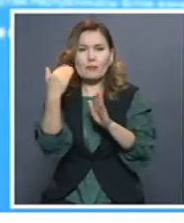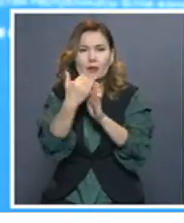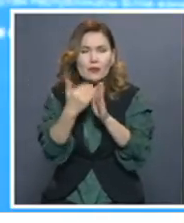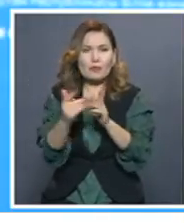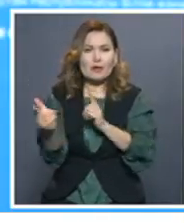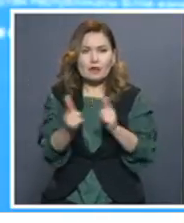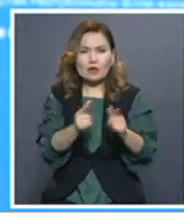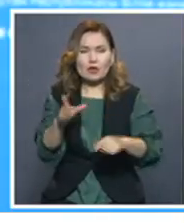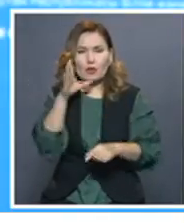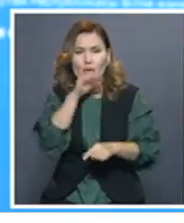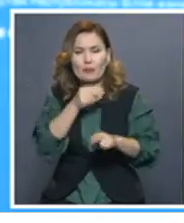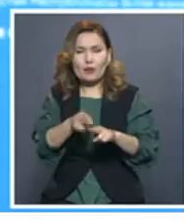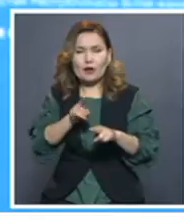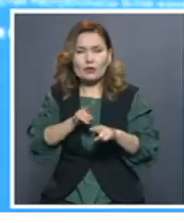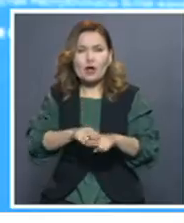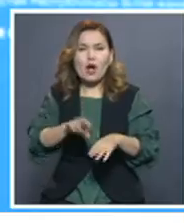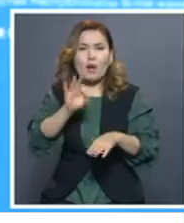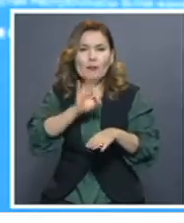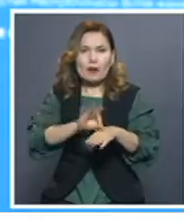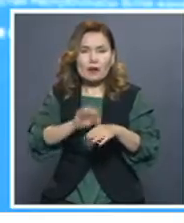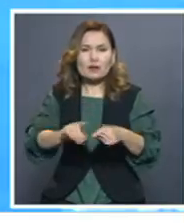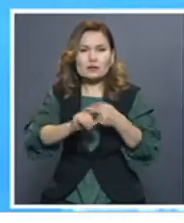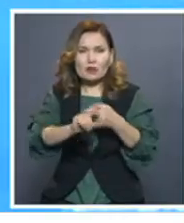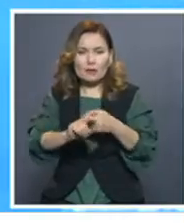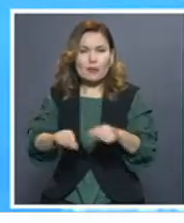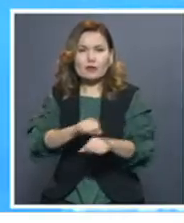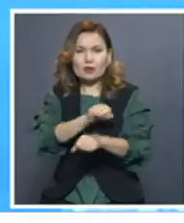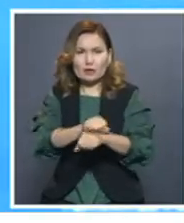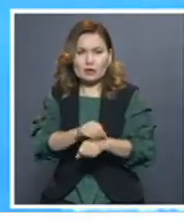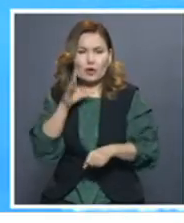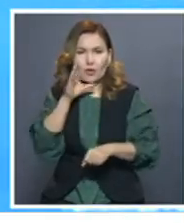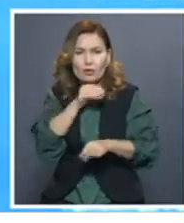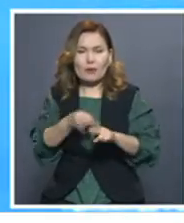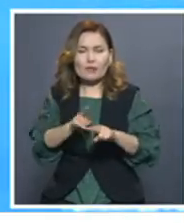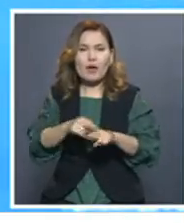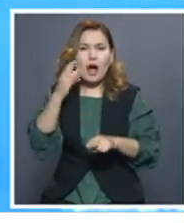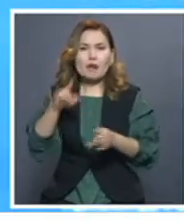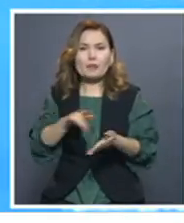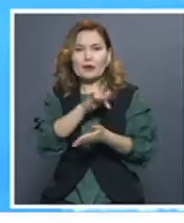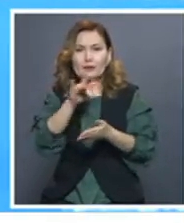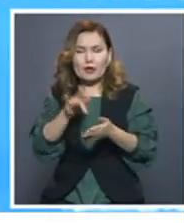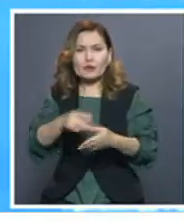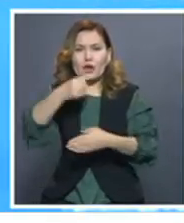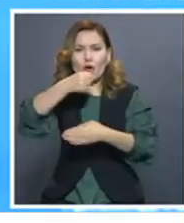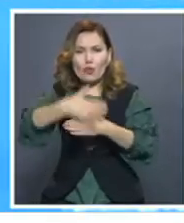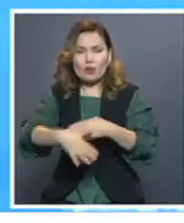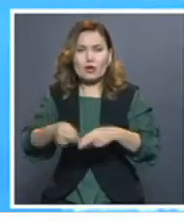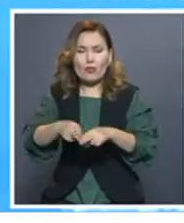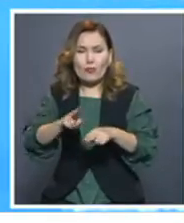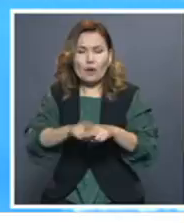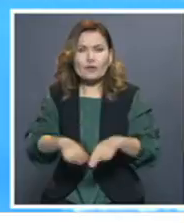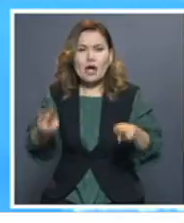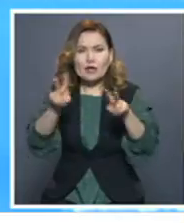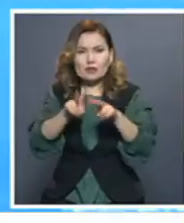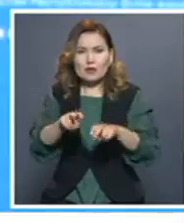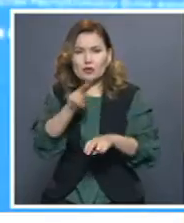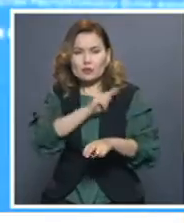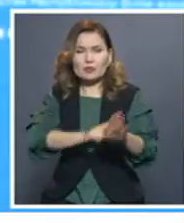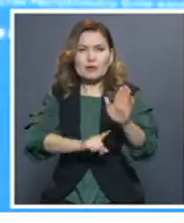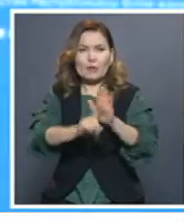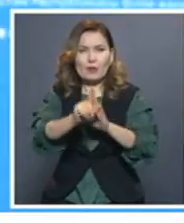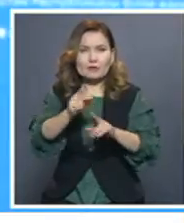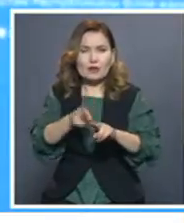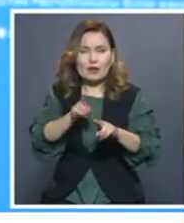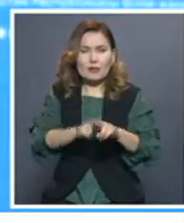Бұған дейін экспериментті жүйе болған, соны жетілдірдік. Қазір Алматыдағы орталық рефинанс зертханада сараптама жасалып жатыр.